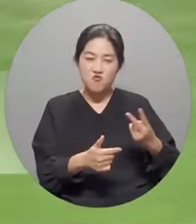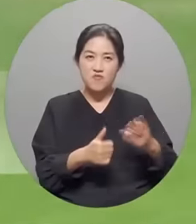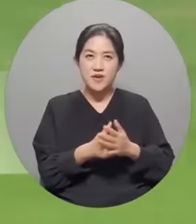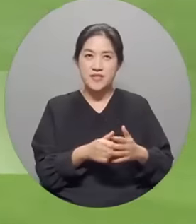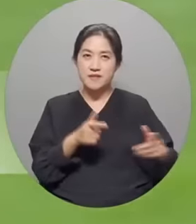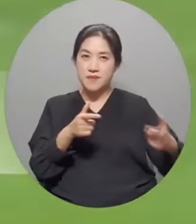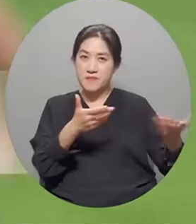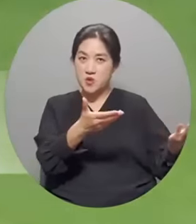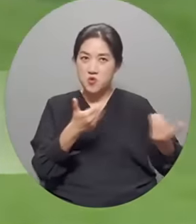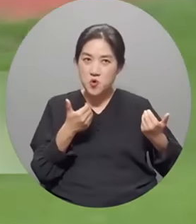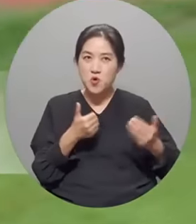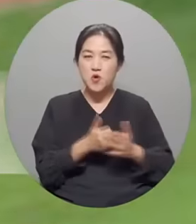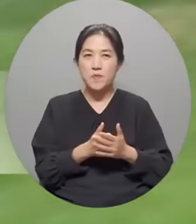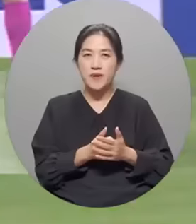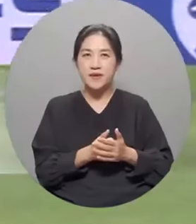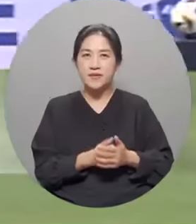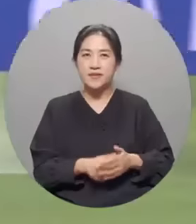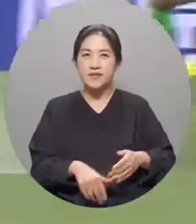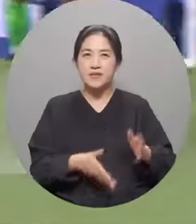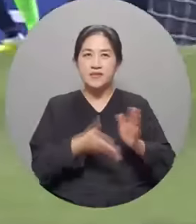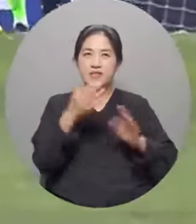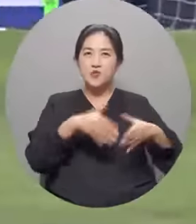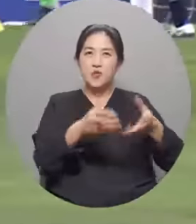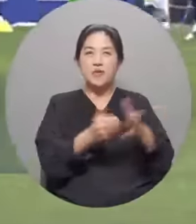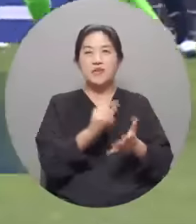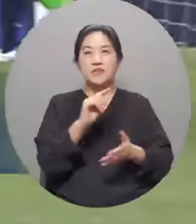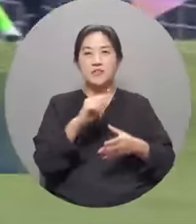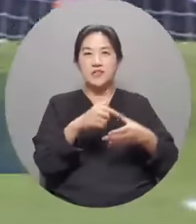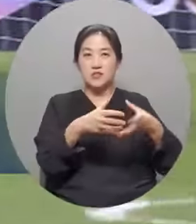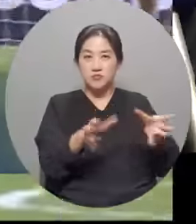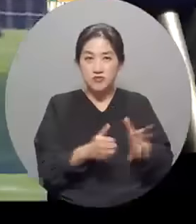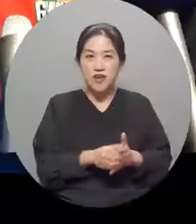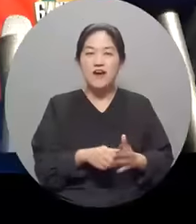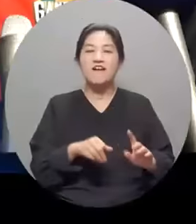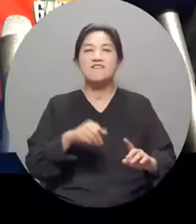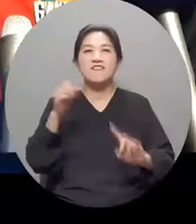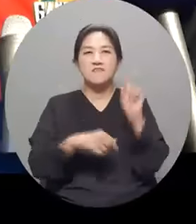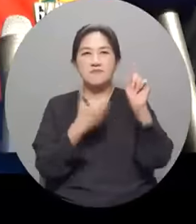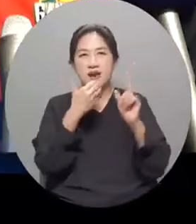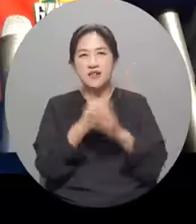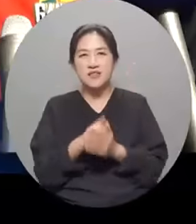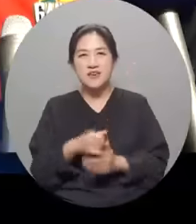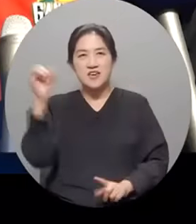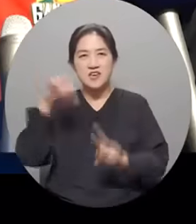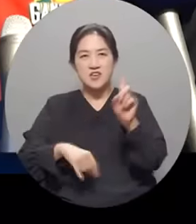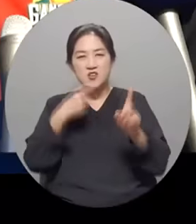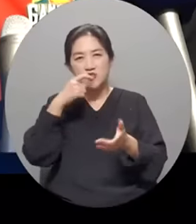터진다면 신호민 구단 최초의 우승도 상상이 아닙니다. 우승이 그렇게 쉽게